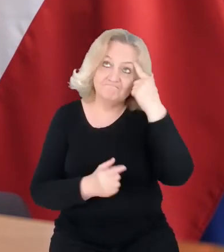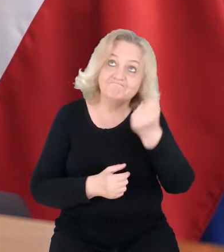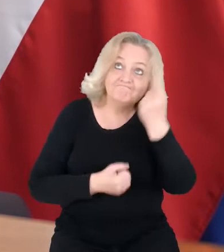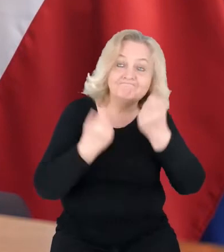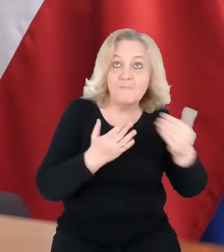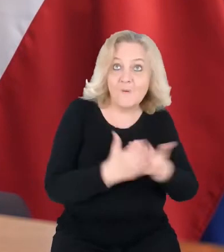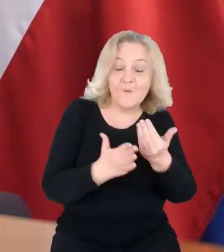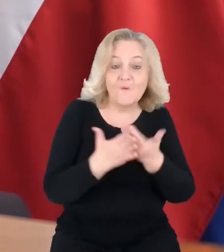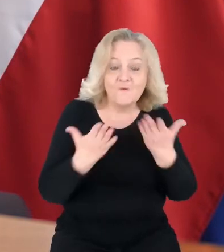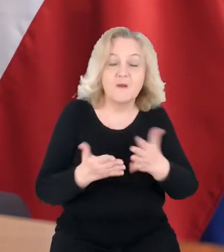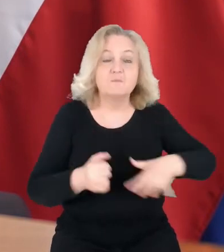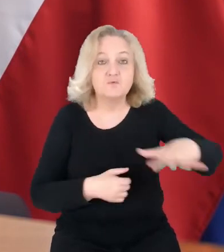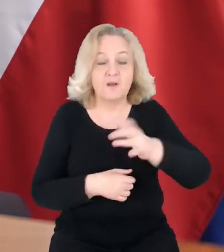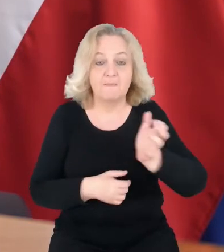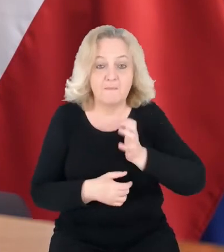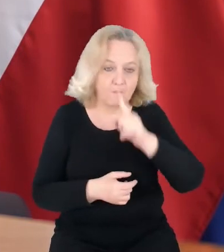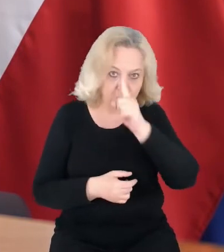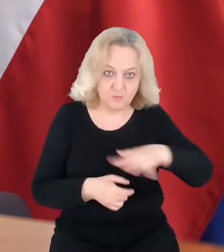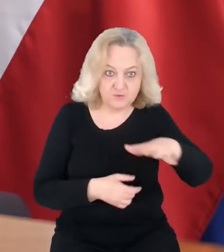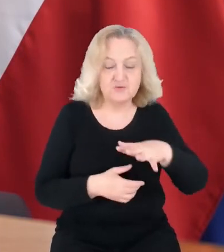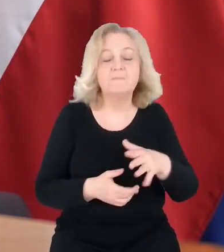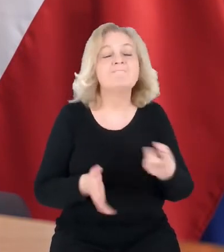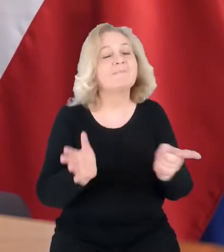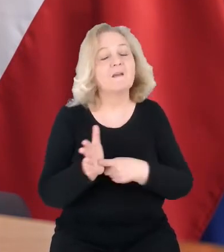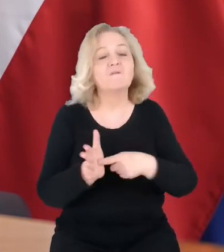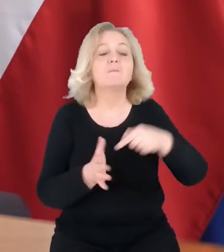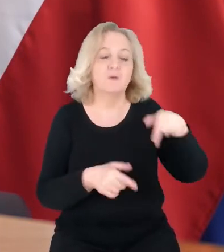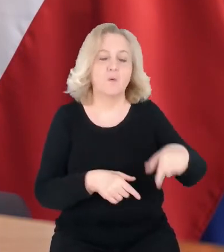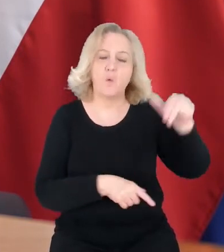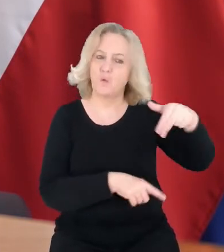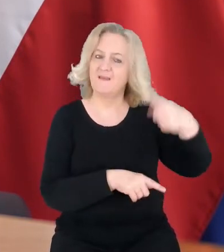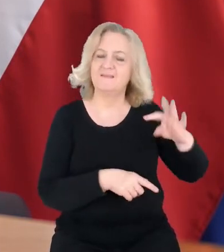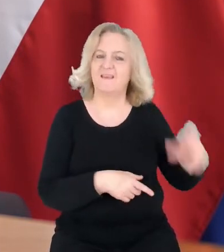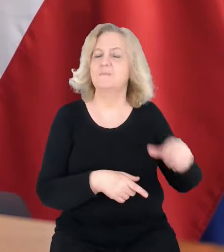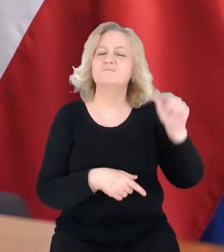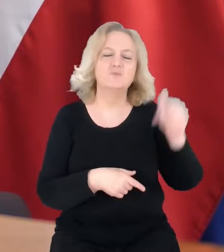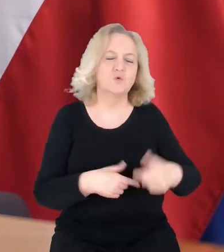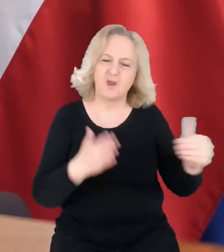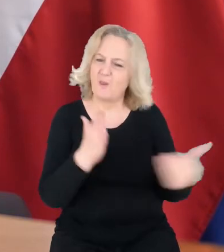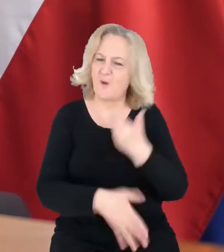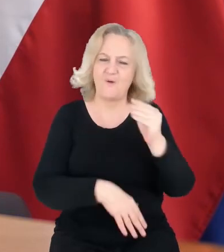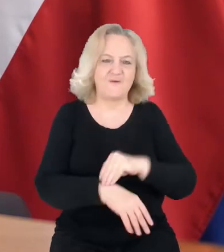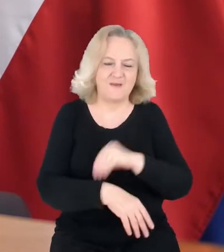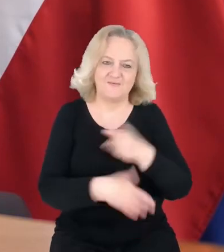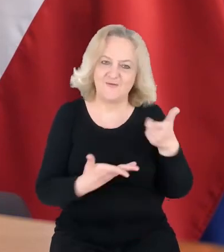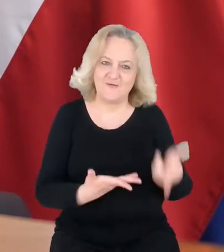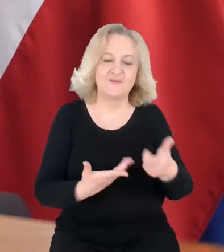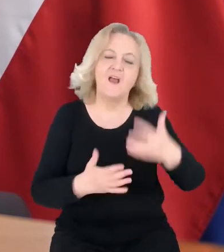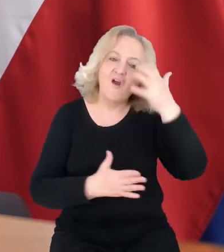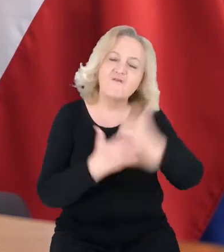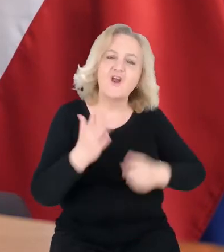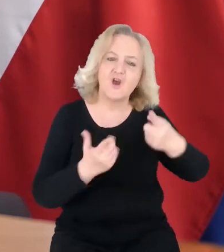w przestrzeni bezpieczeństwa publicznego wymagają od UDT sięgania po nowe metody i wykorzystania odpowiedniego